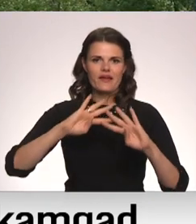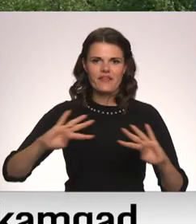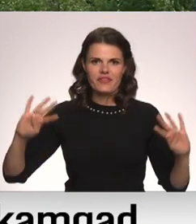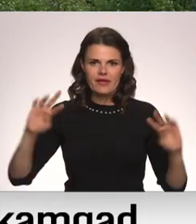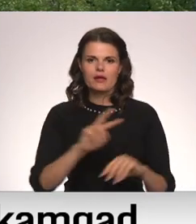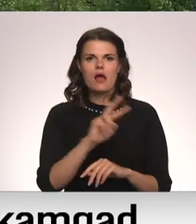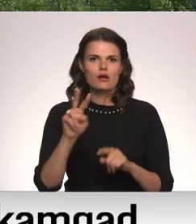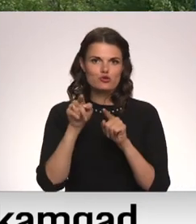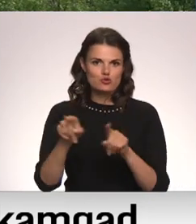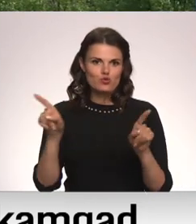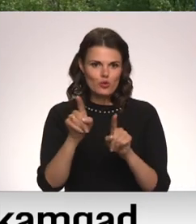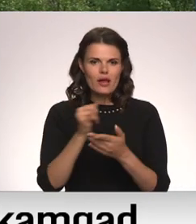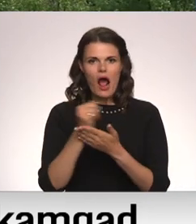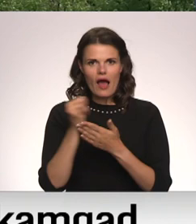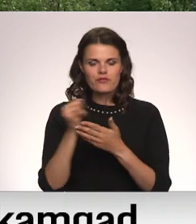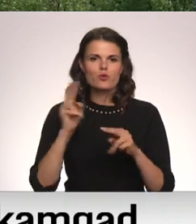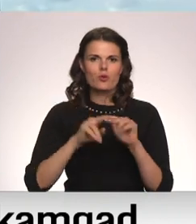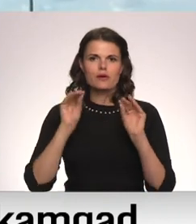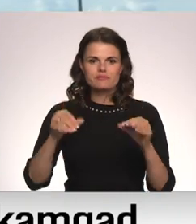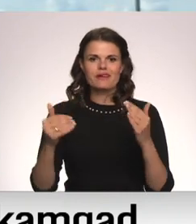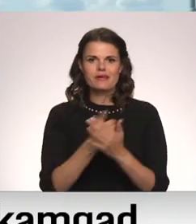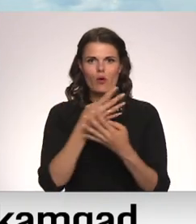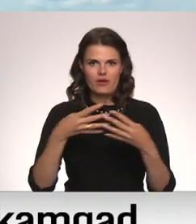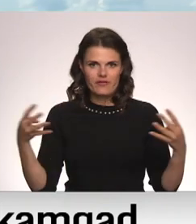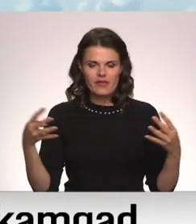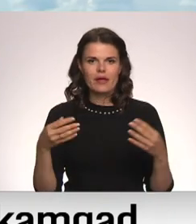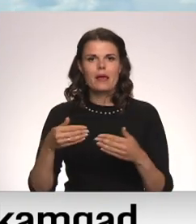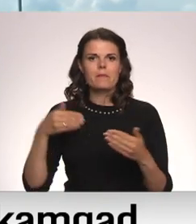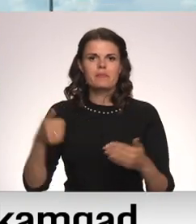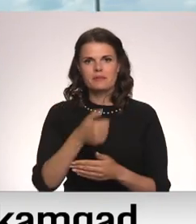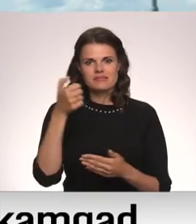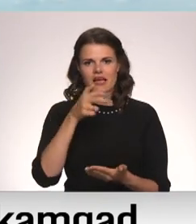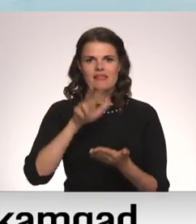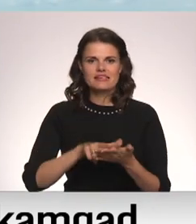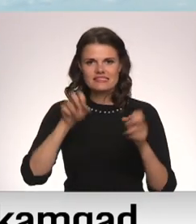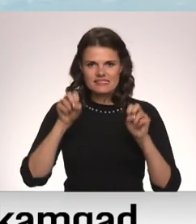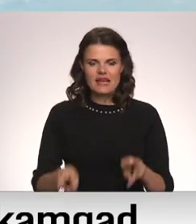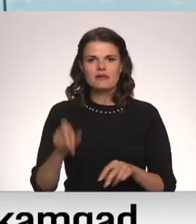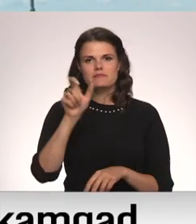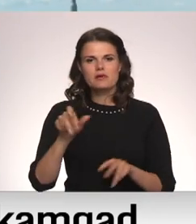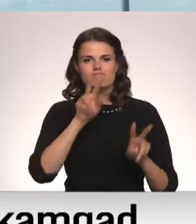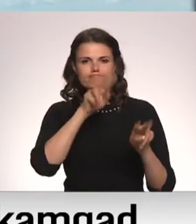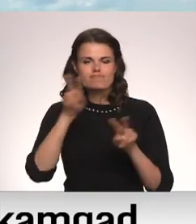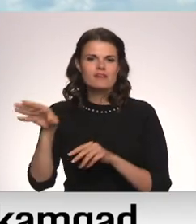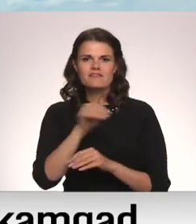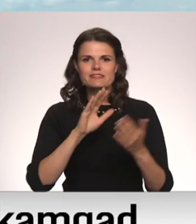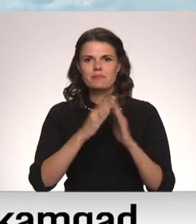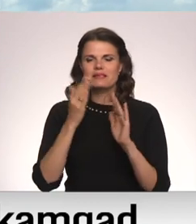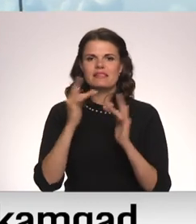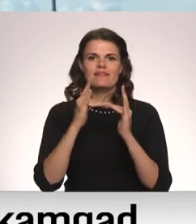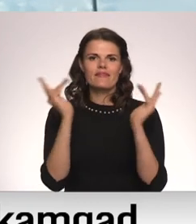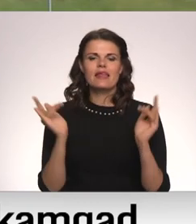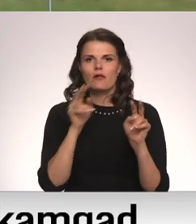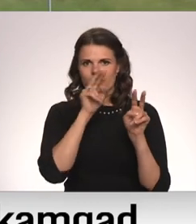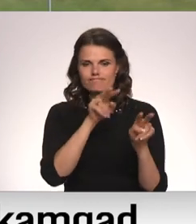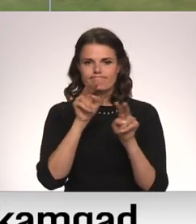tur ir attiecīgi attīrot un uzstādot jaunus. Pirms gada sertificēti speciālisti veica visu pilsētas tiltu un caurteku galveno